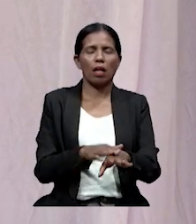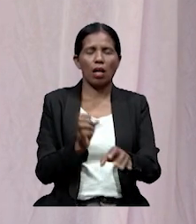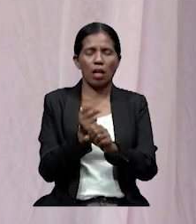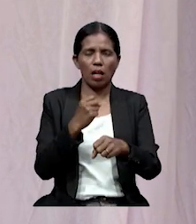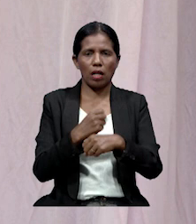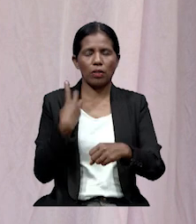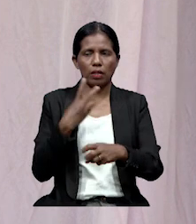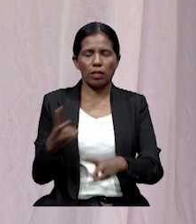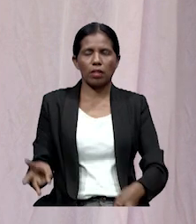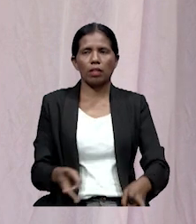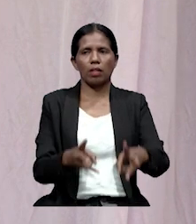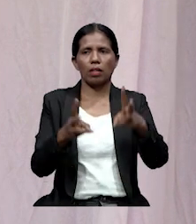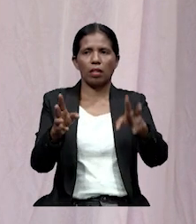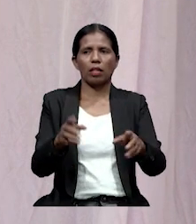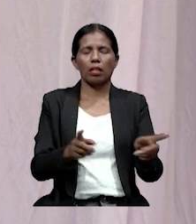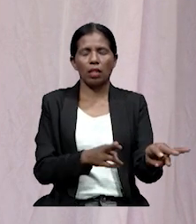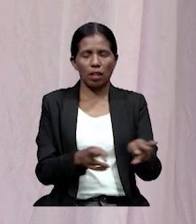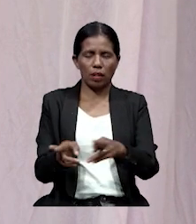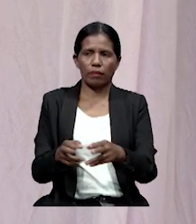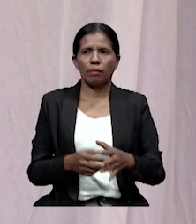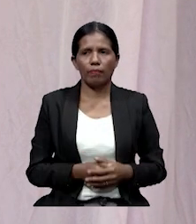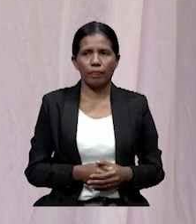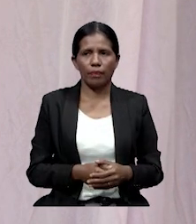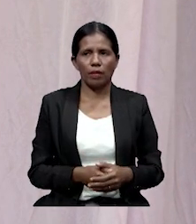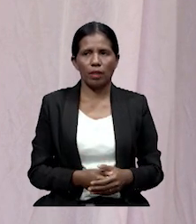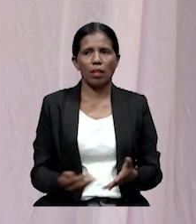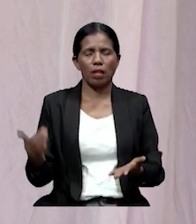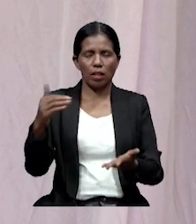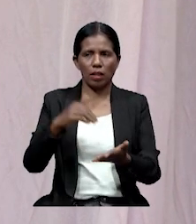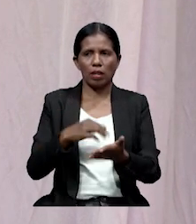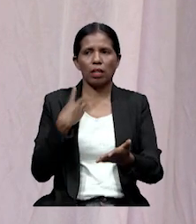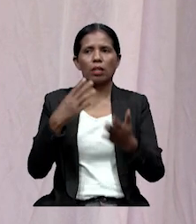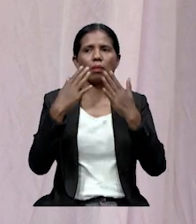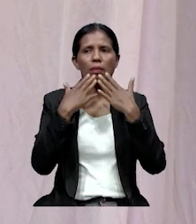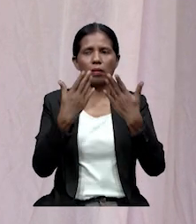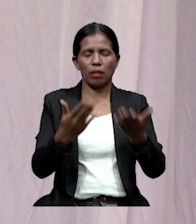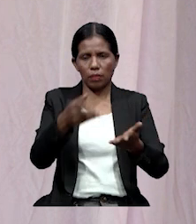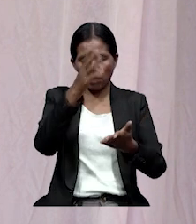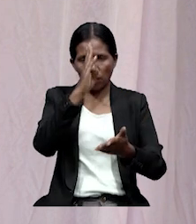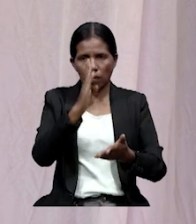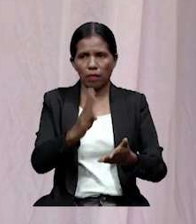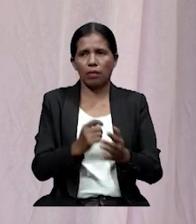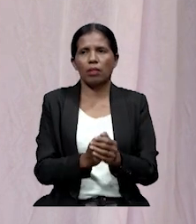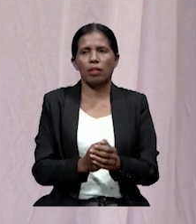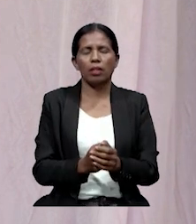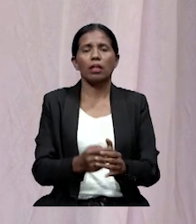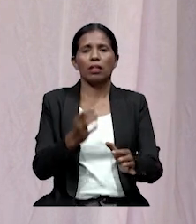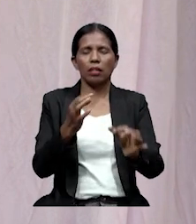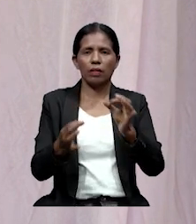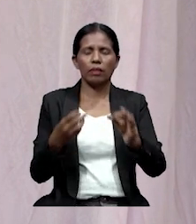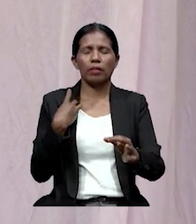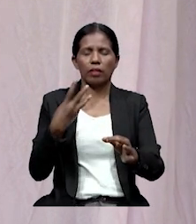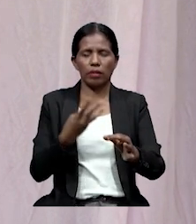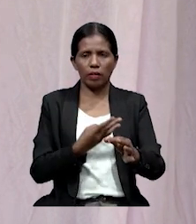ni adalah ne sai keliu pila vali ne duni dari ida tang ita kata ne sebenarnya meroma si ita nia